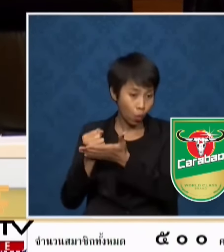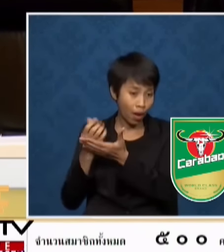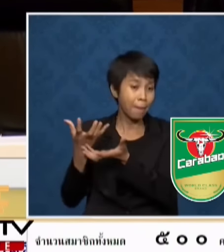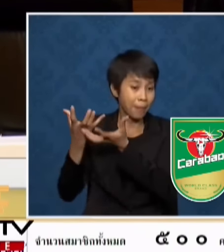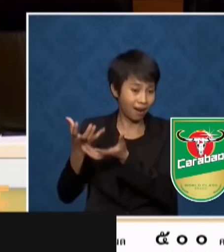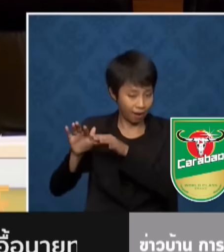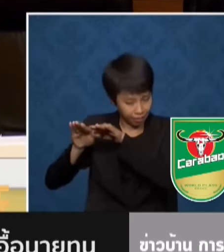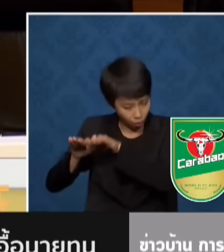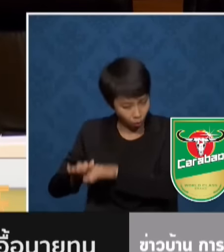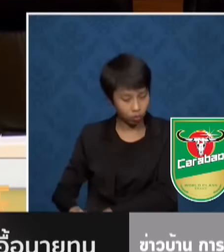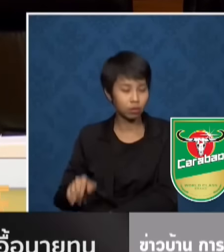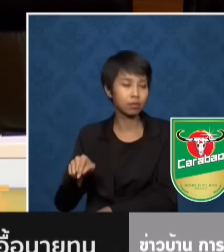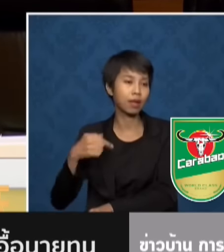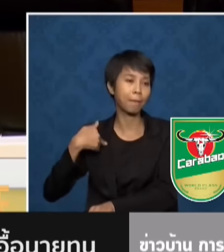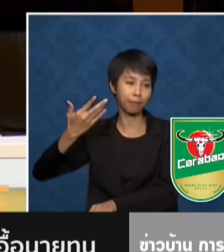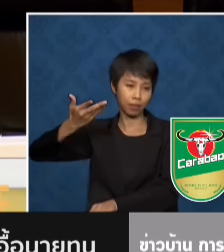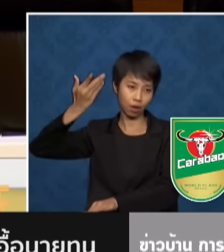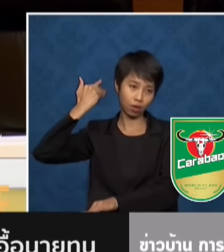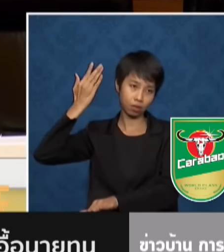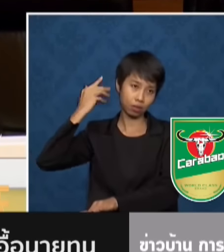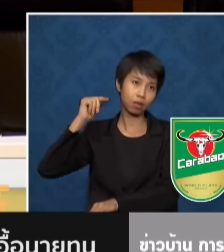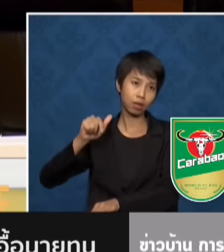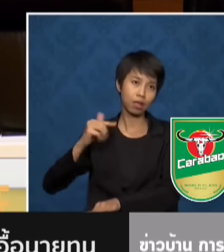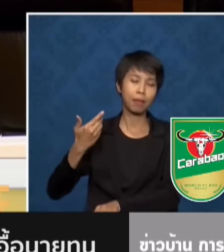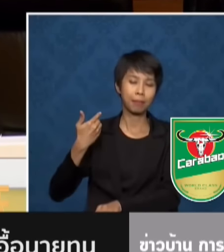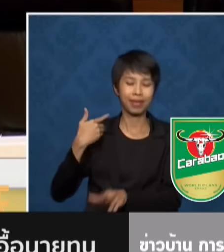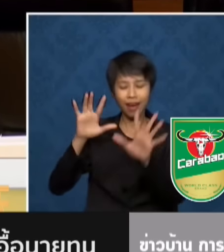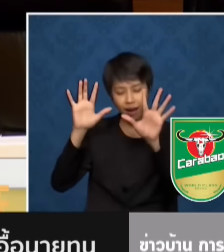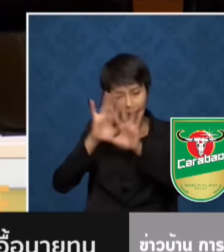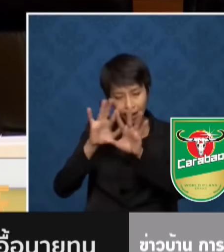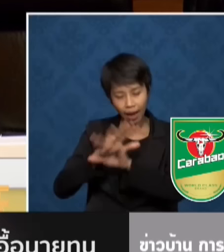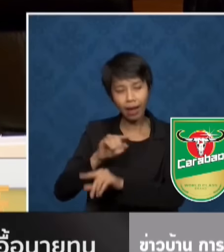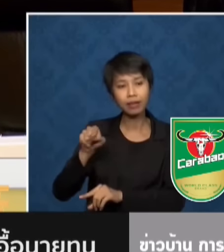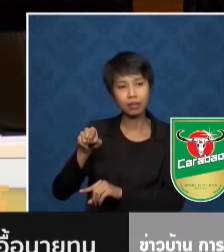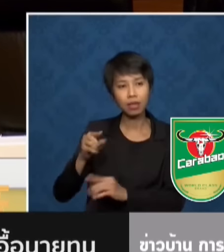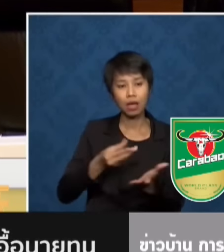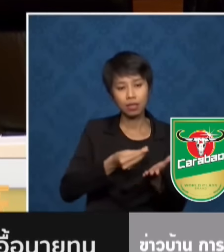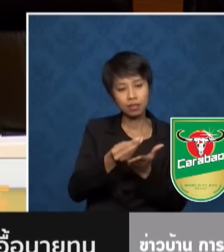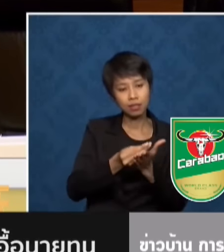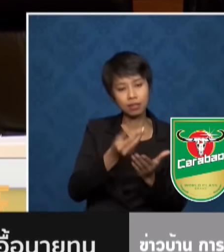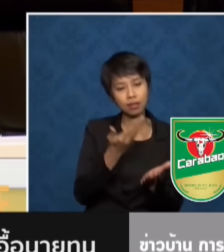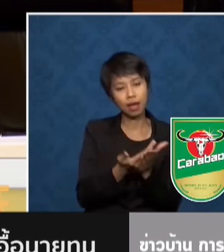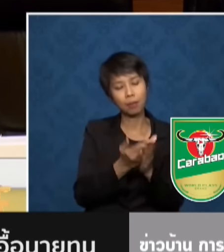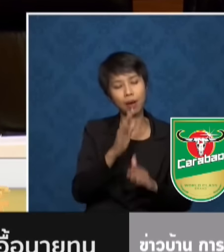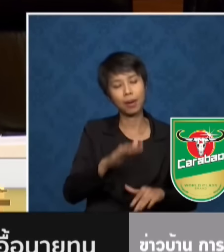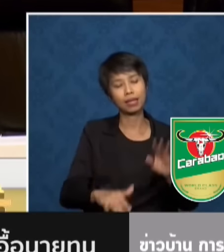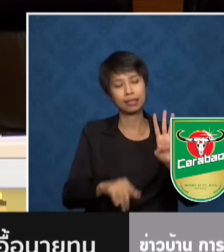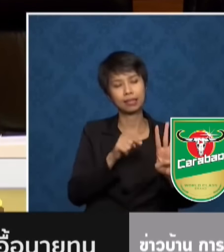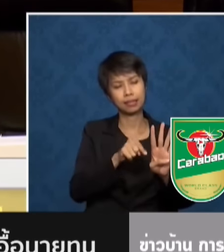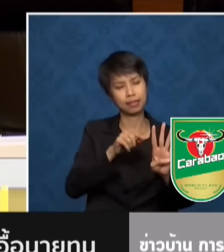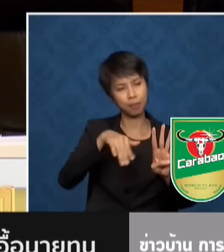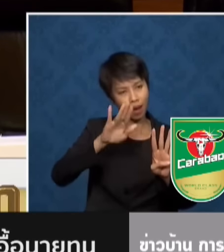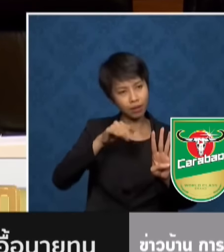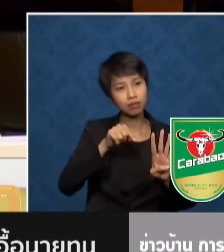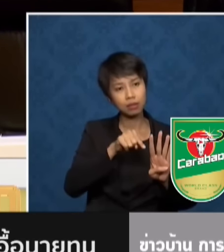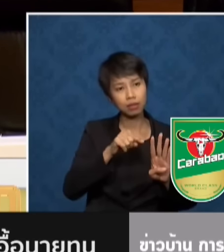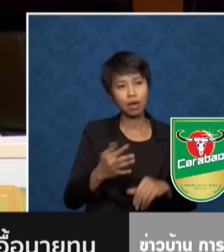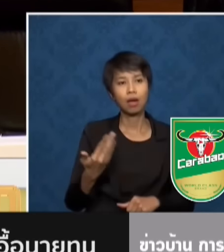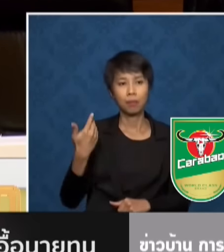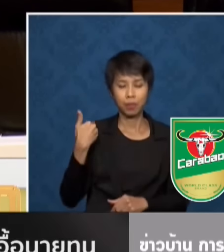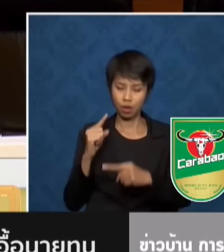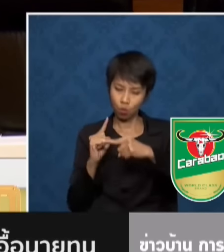พูดเกิดขึ้นก่อนรัฐบาลปัจจุบัน ครับ นะนี่โยนไปรัฐบาลที่แล้วเลยนะแต่ถ้าท่านมีพยานหลักฐานนะครับว่าทุจ